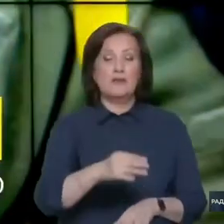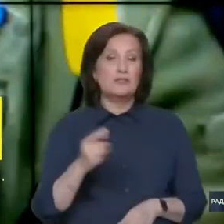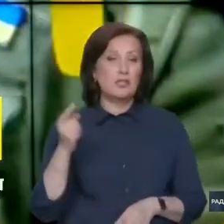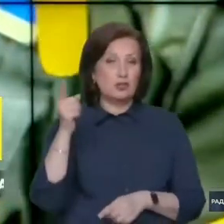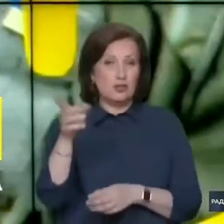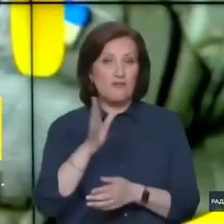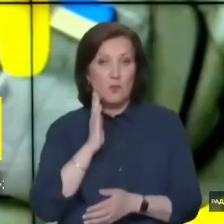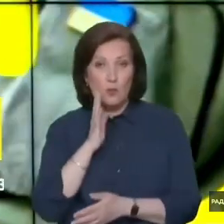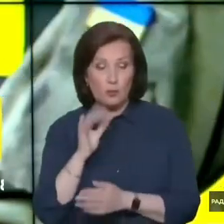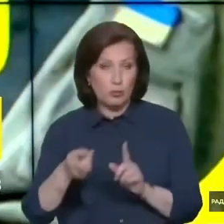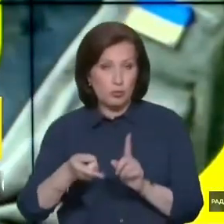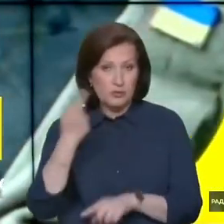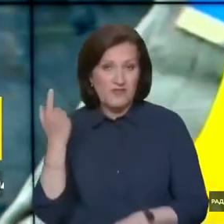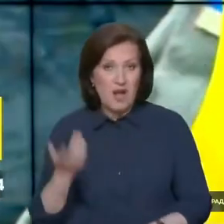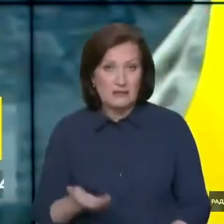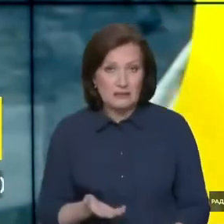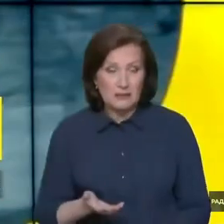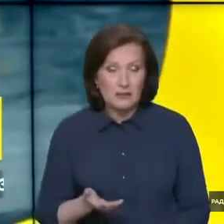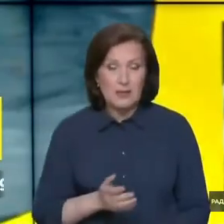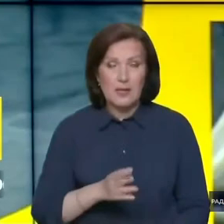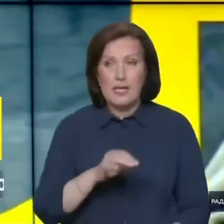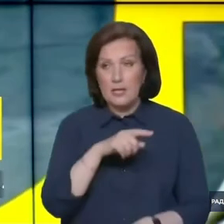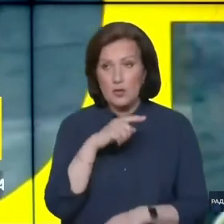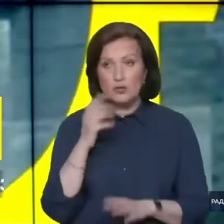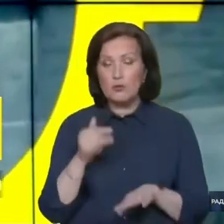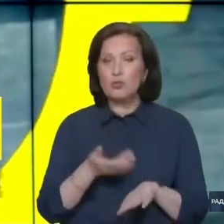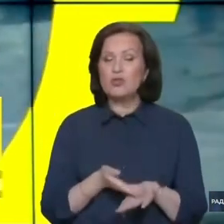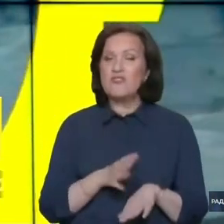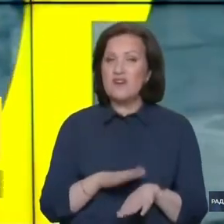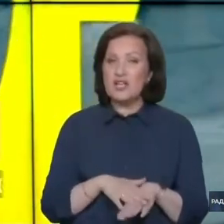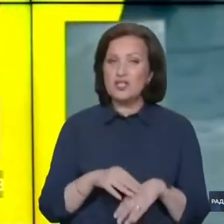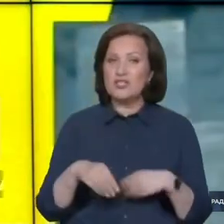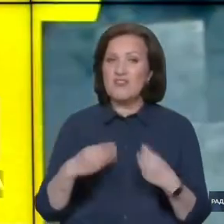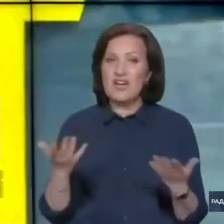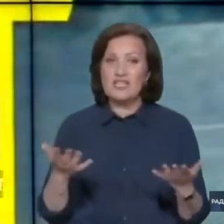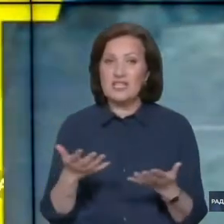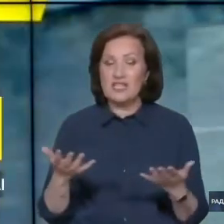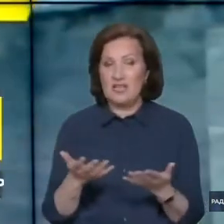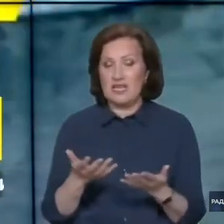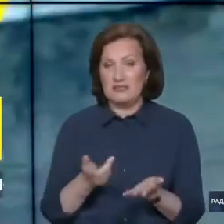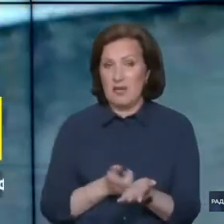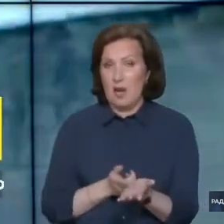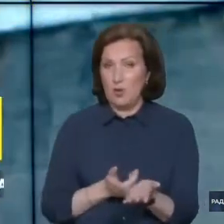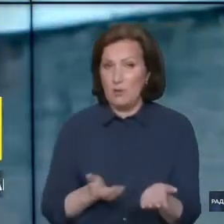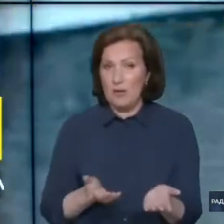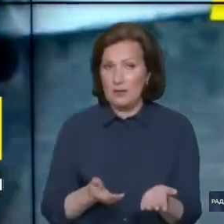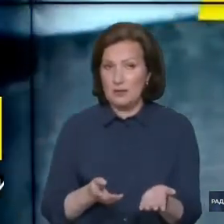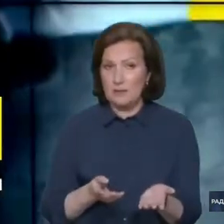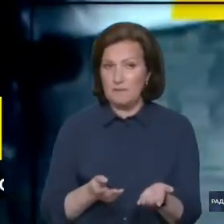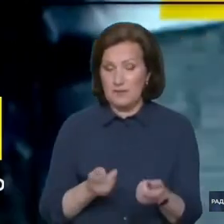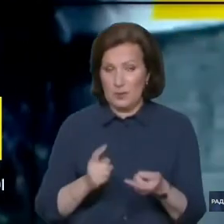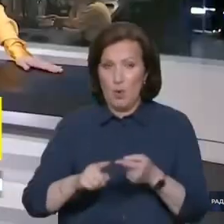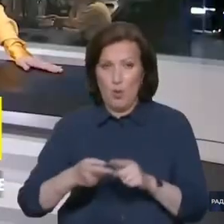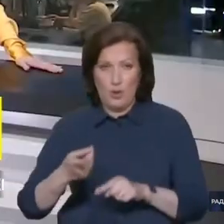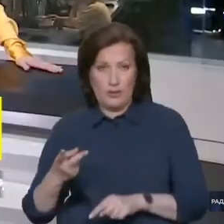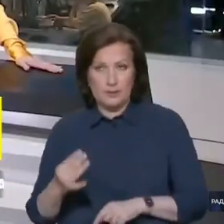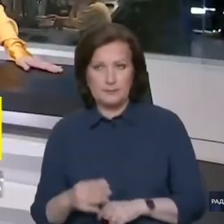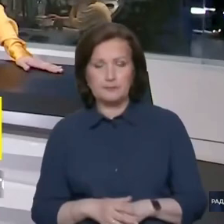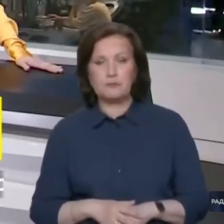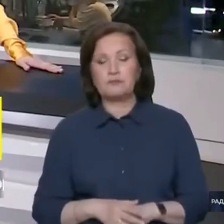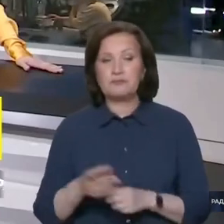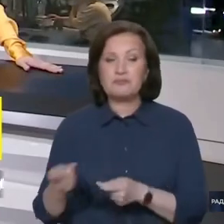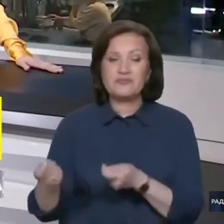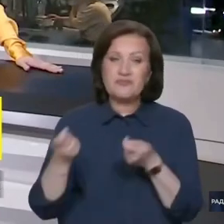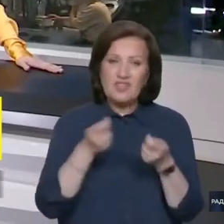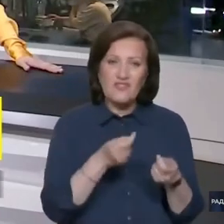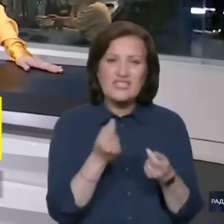сторону Румунії, вони будуть збивати. І росіянам буде важко давати якісь контраргументи до цієї логіки. Вести